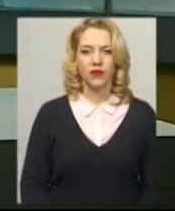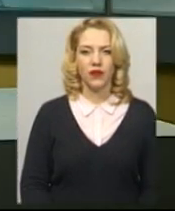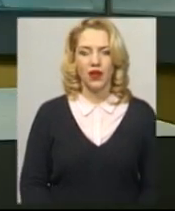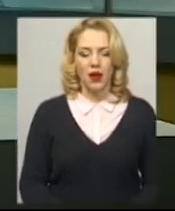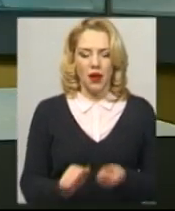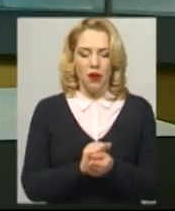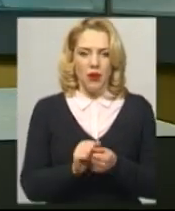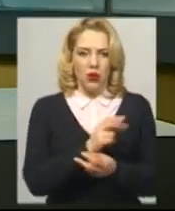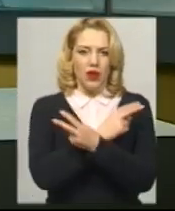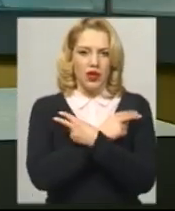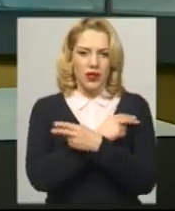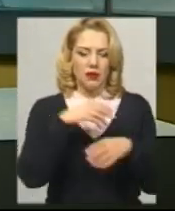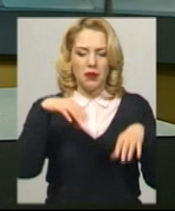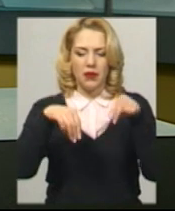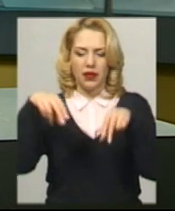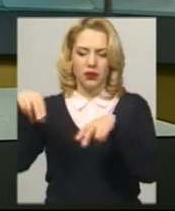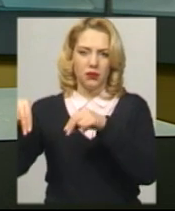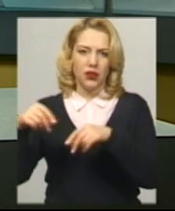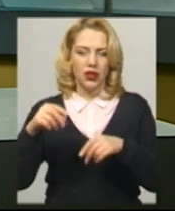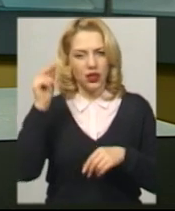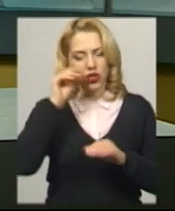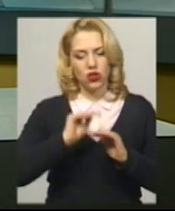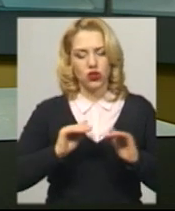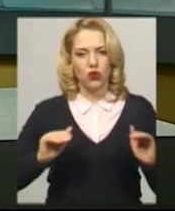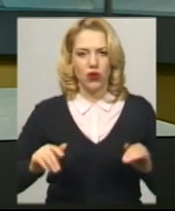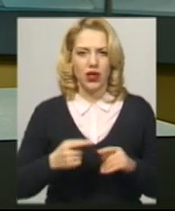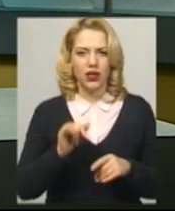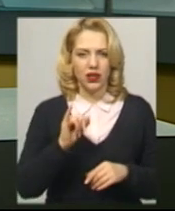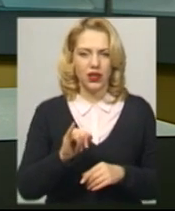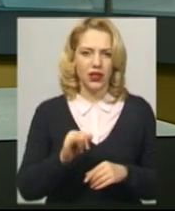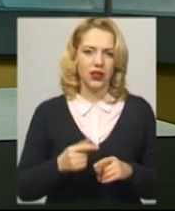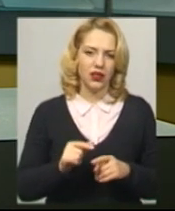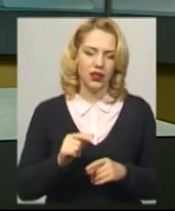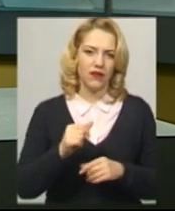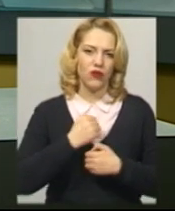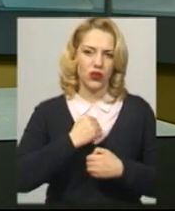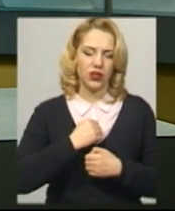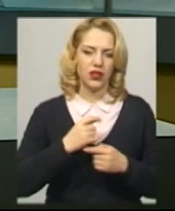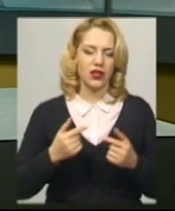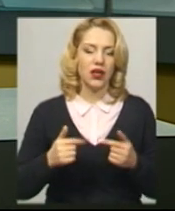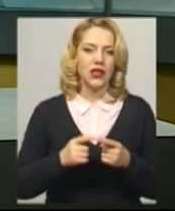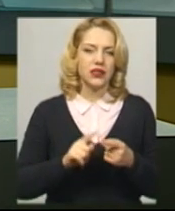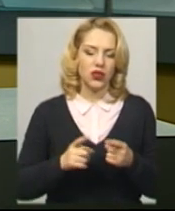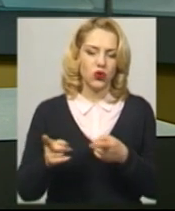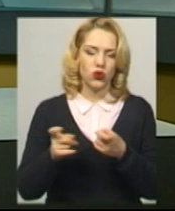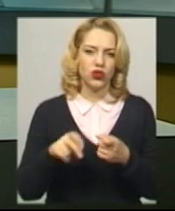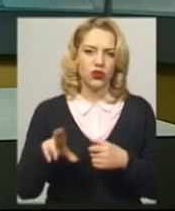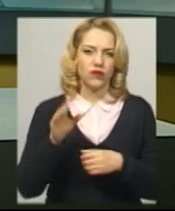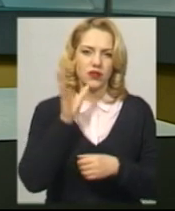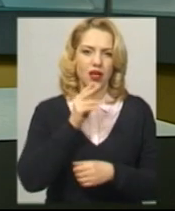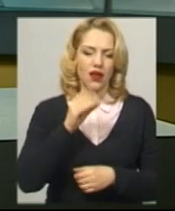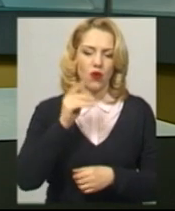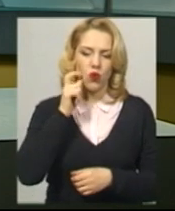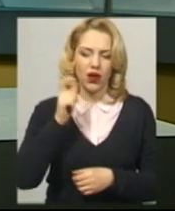Паперових янголів прикріпили школярі та військові біля пам'ятника Героїв Небесної Сотні Хмельницькому. Вони долучилися до всеукраїнської